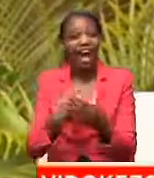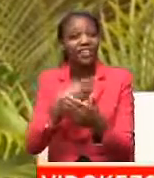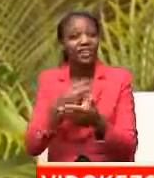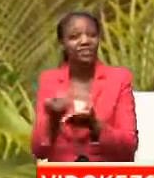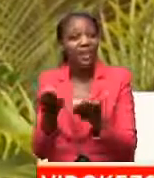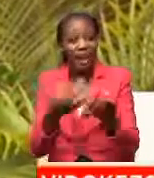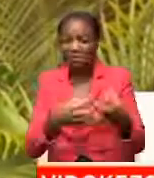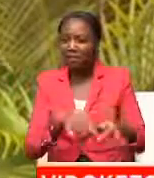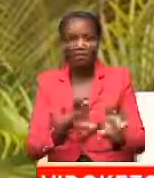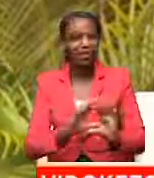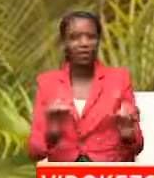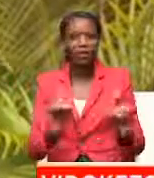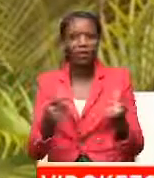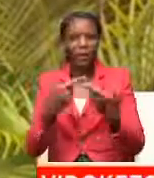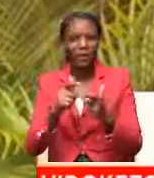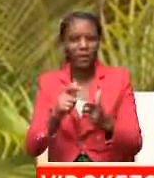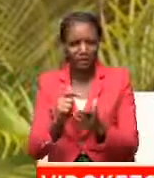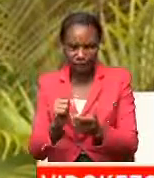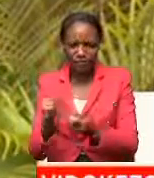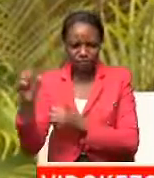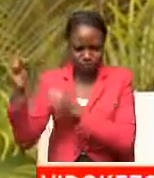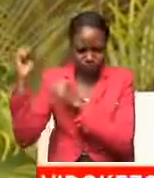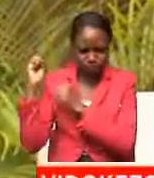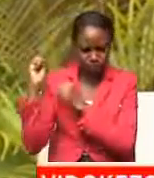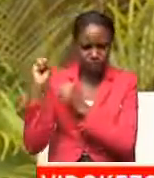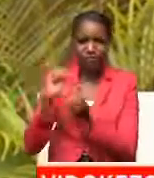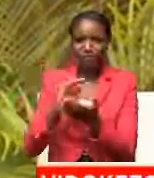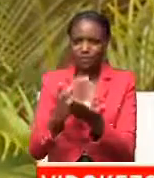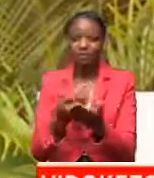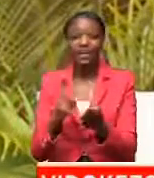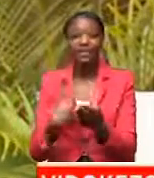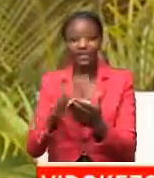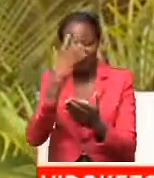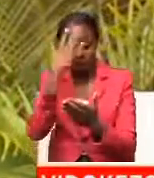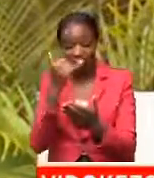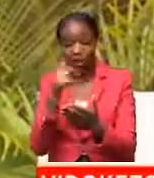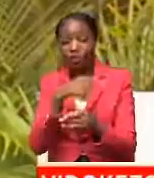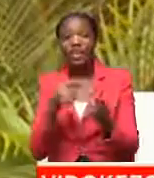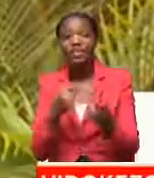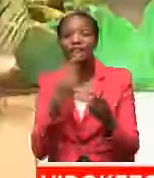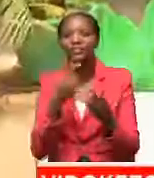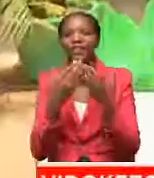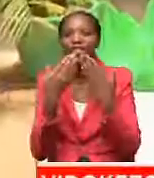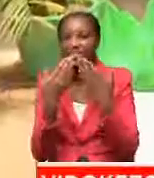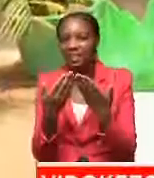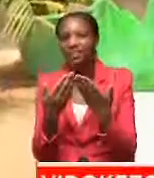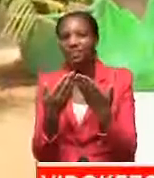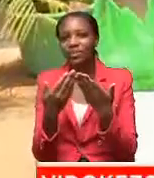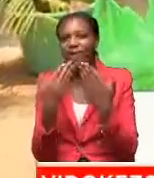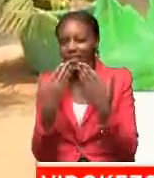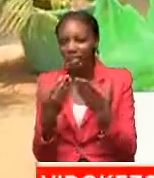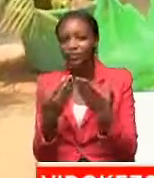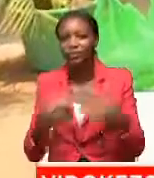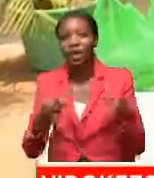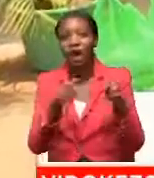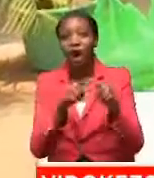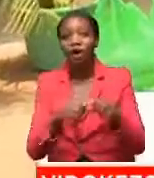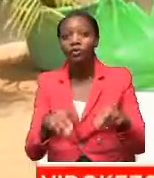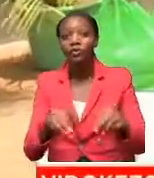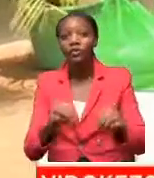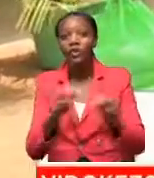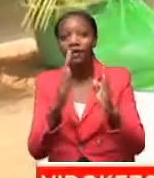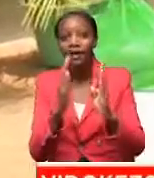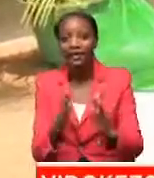mtupu, tukasema we will come with something, and that is why we are here, just to say thank you. Kulingana na meneja mkuu wa duka hili